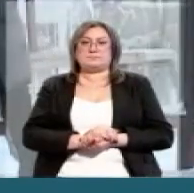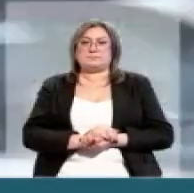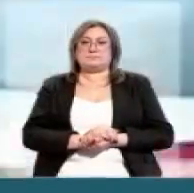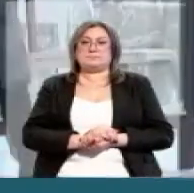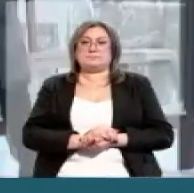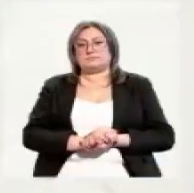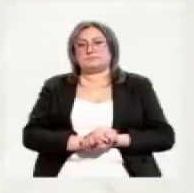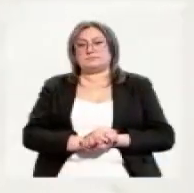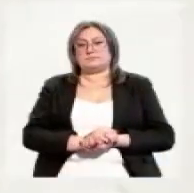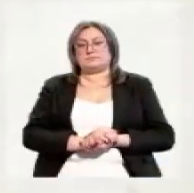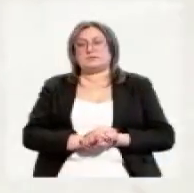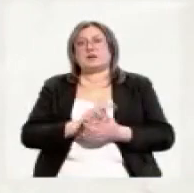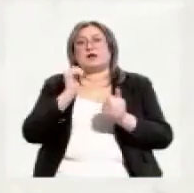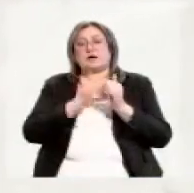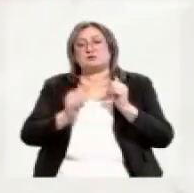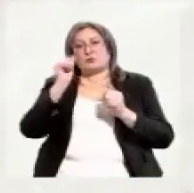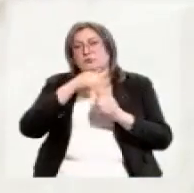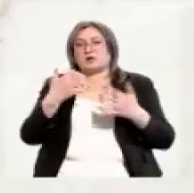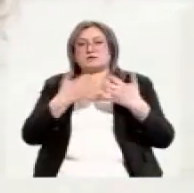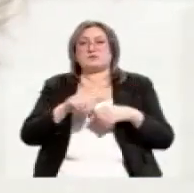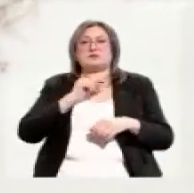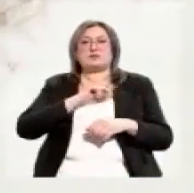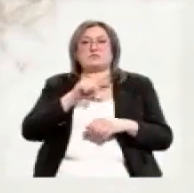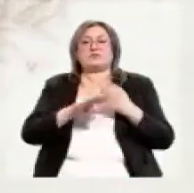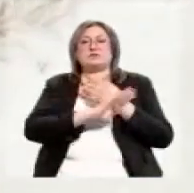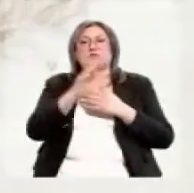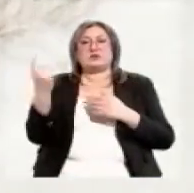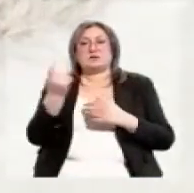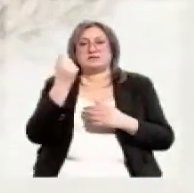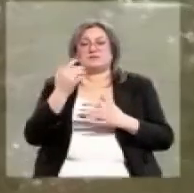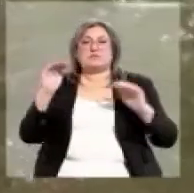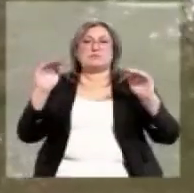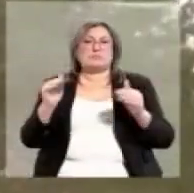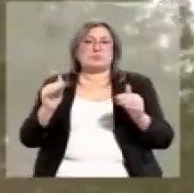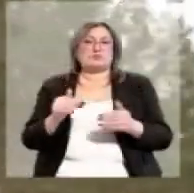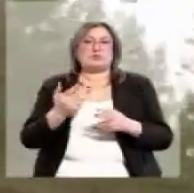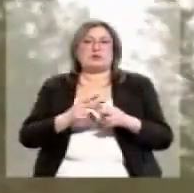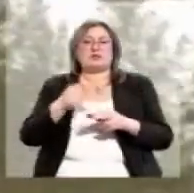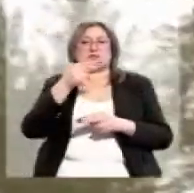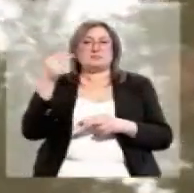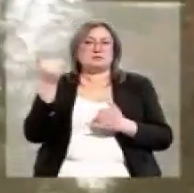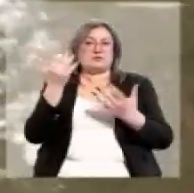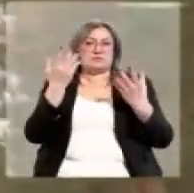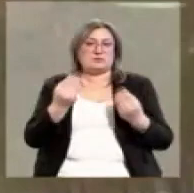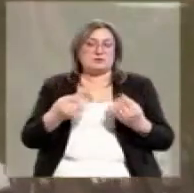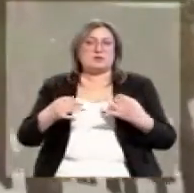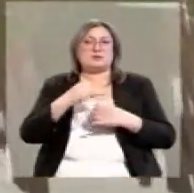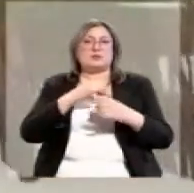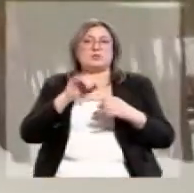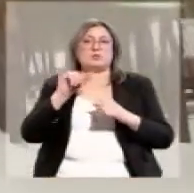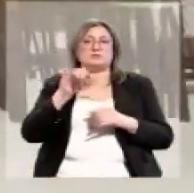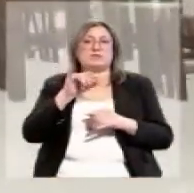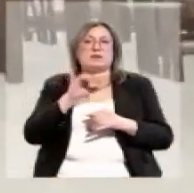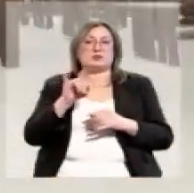Костанай. С каждым годом количество сотрудников лесного хозяйства становится меньше. Эта тема сегодня на повестке дня у сенаторов.